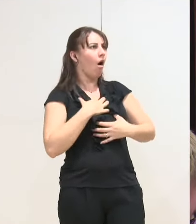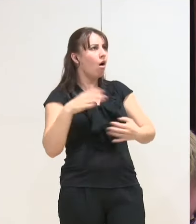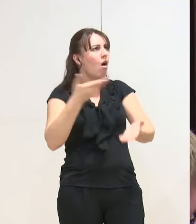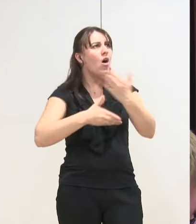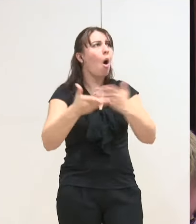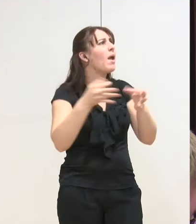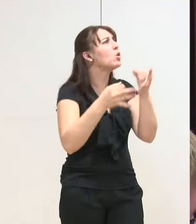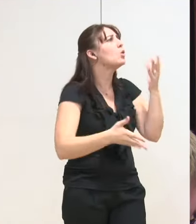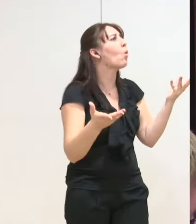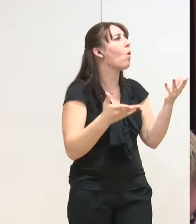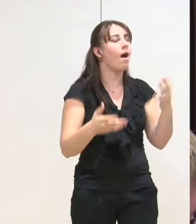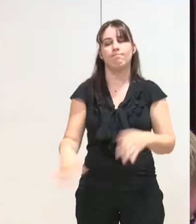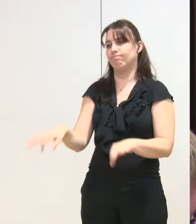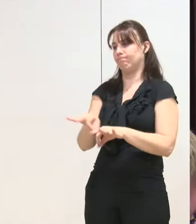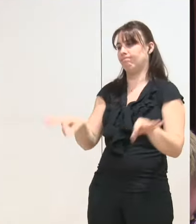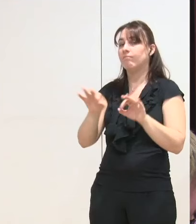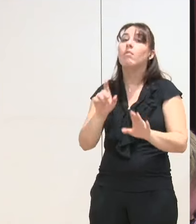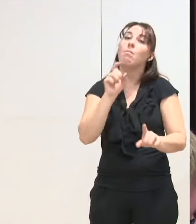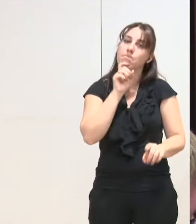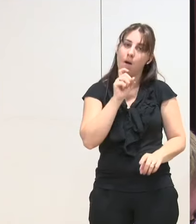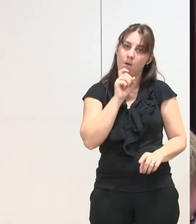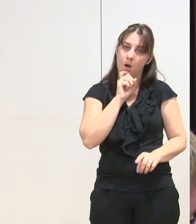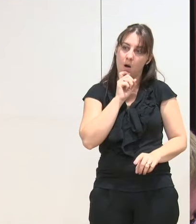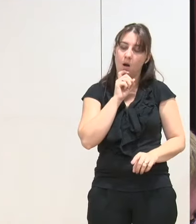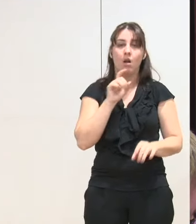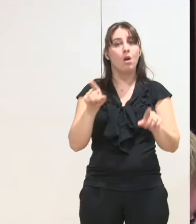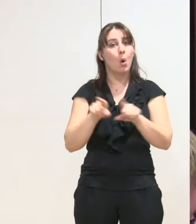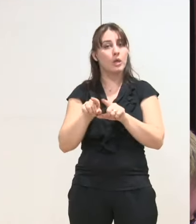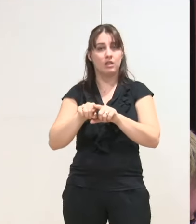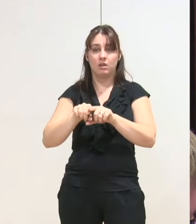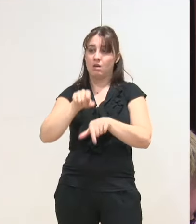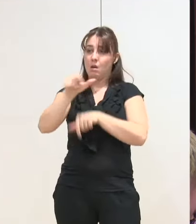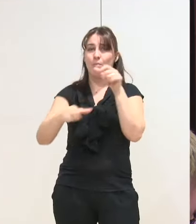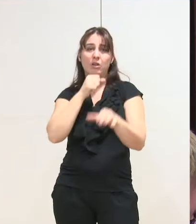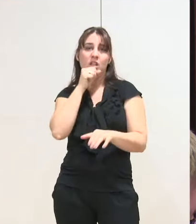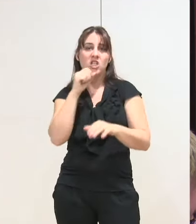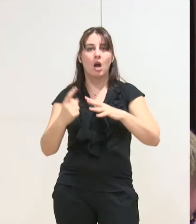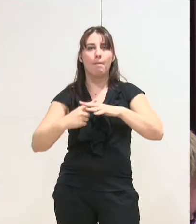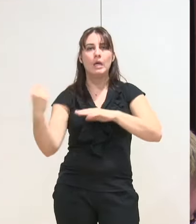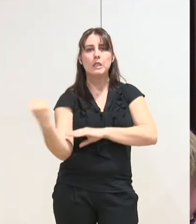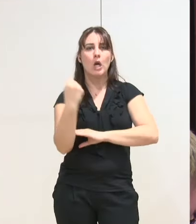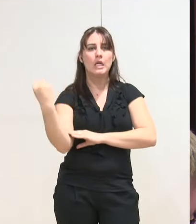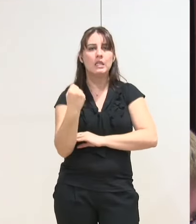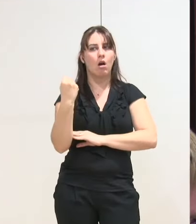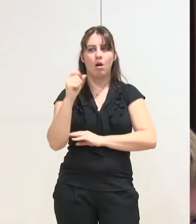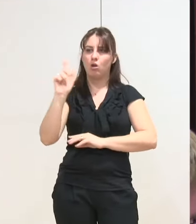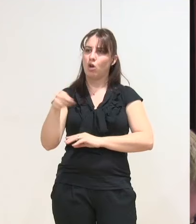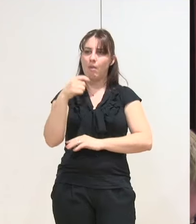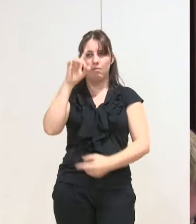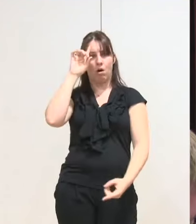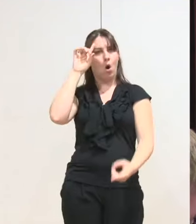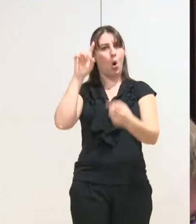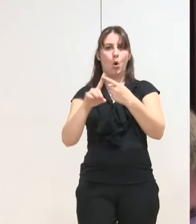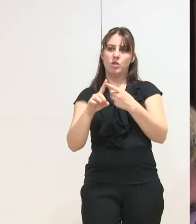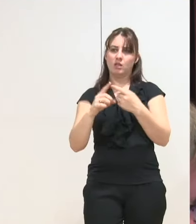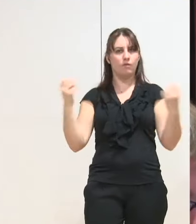substitution ou du moins pas encore et que lutter contre l'isolement de ces mêmes personnes âgées est un des enjeux les plus importants de